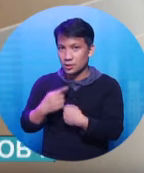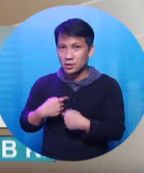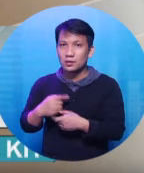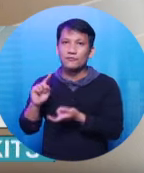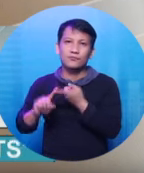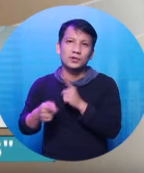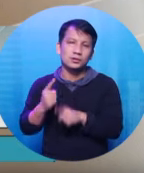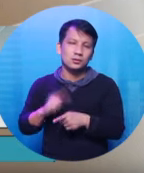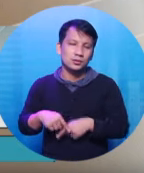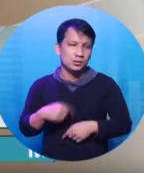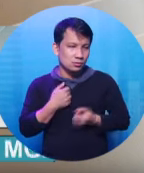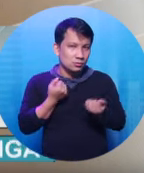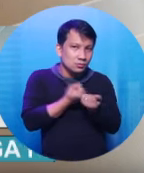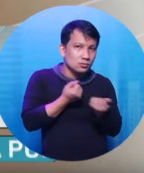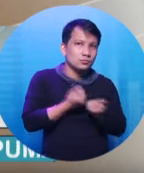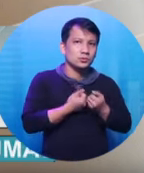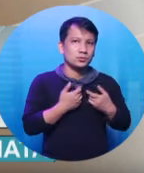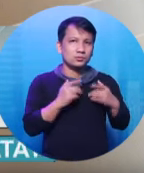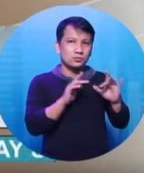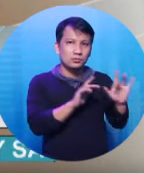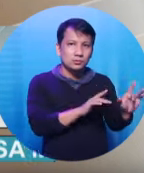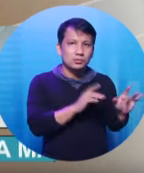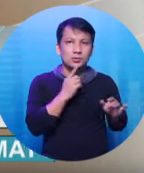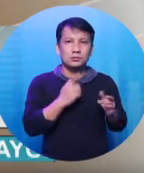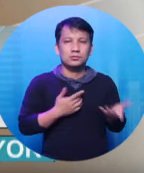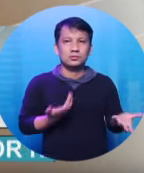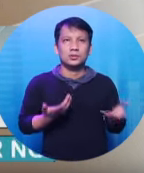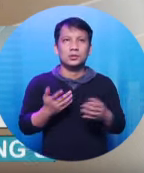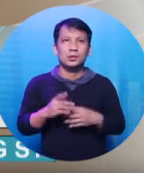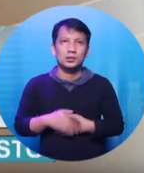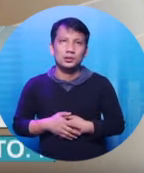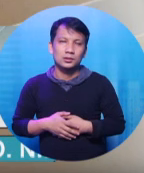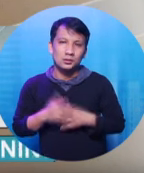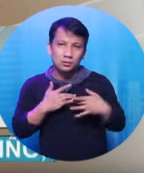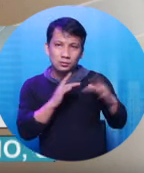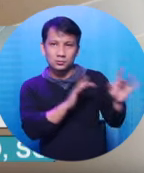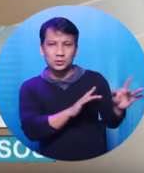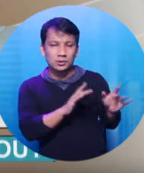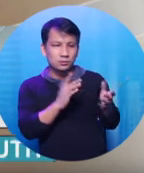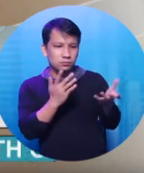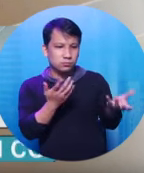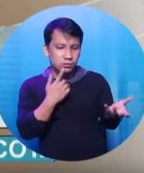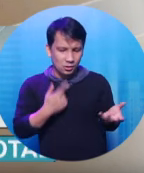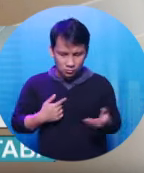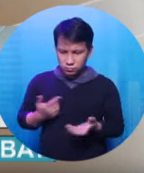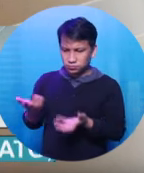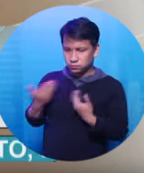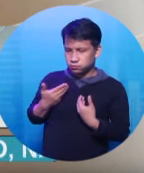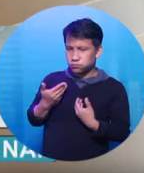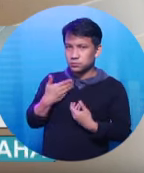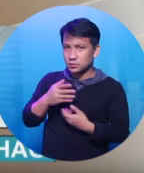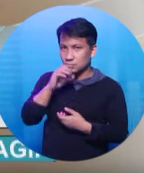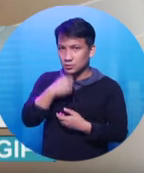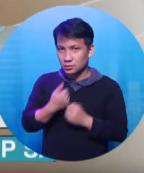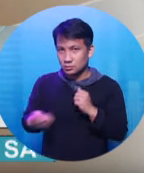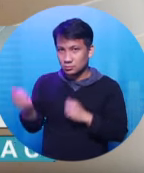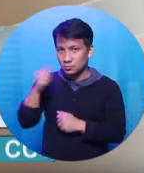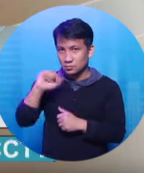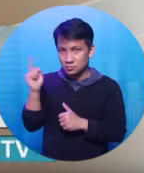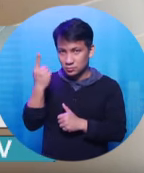sa amin. Nagulat po ako. Okay. Napakasakit nga po yun. Yun po nangyari. So ako bilang kapatid, nakakatandang